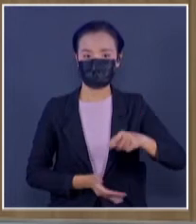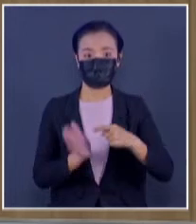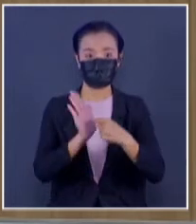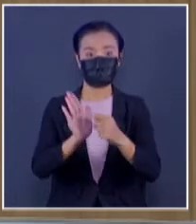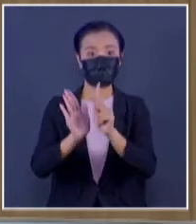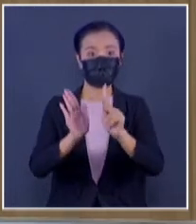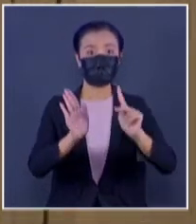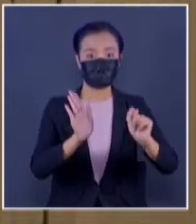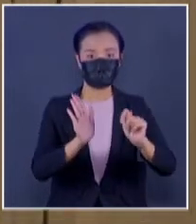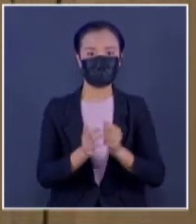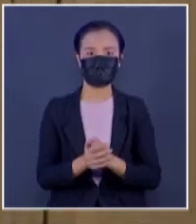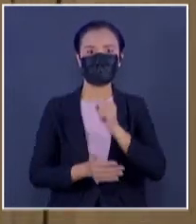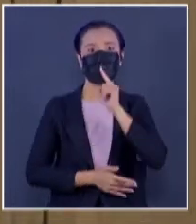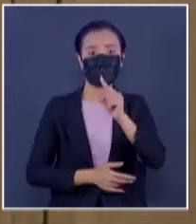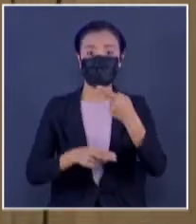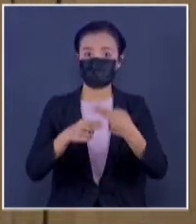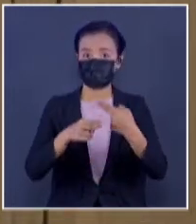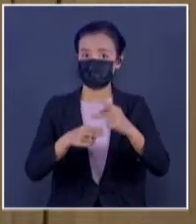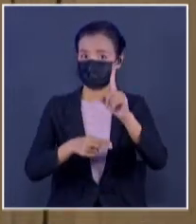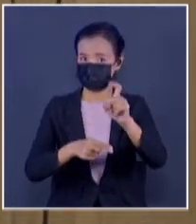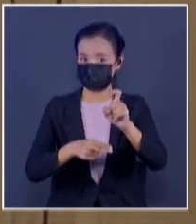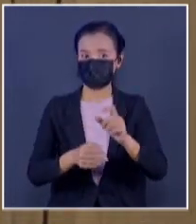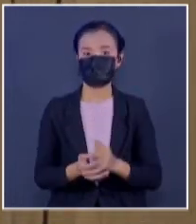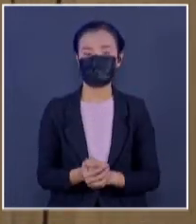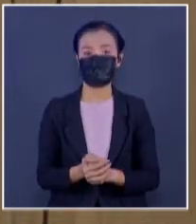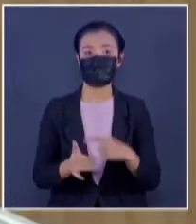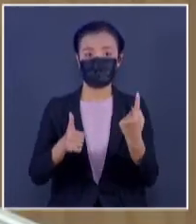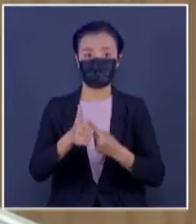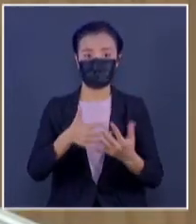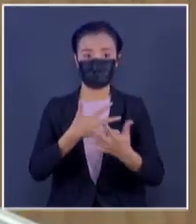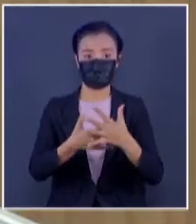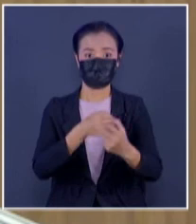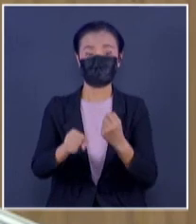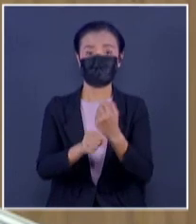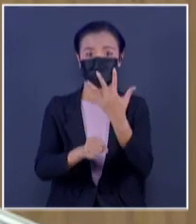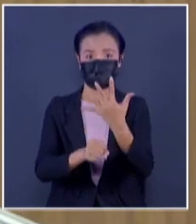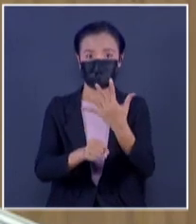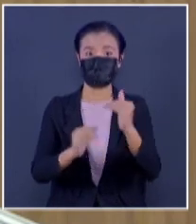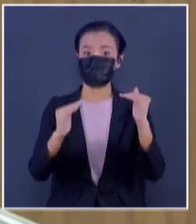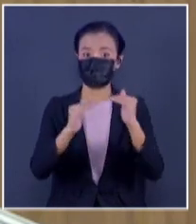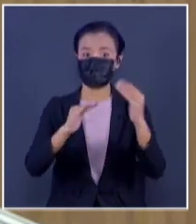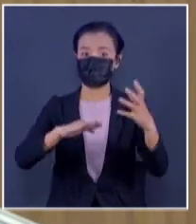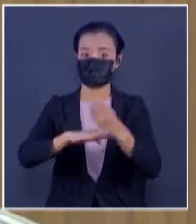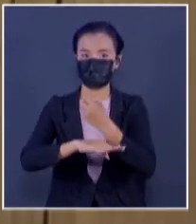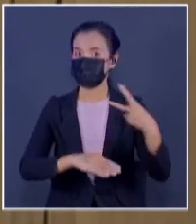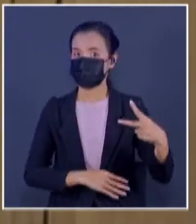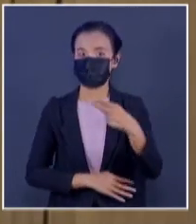อกกต.เนี่ยเป็นการกล่าวหาให้ร้ายพรรคซึ่งจะมีโทษจำคุก5 ปีและตัดสิทธิ์ทางการเมืองด้วยครับ